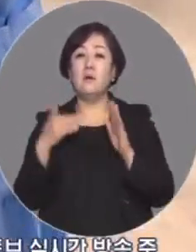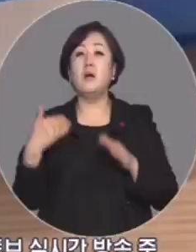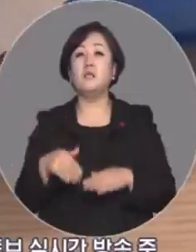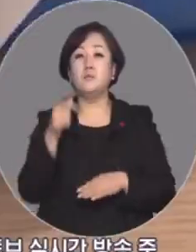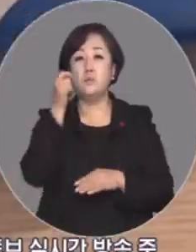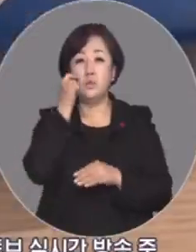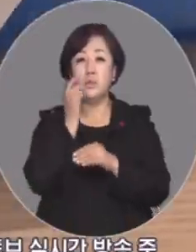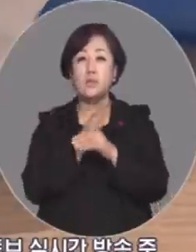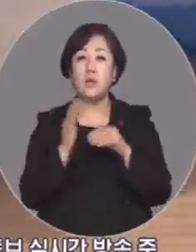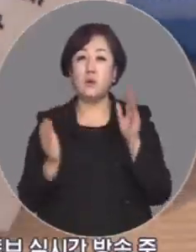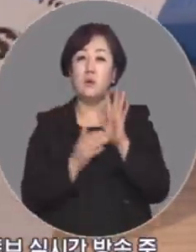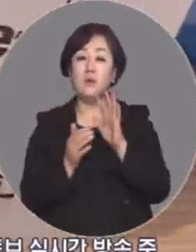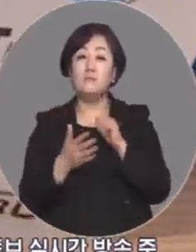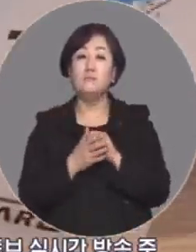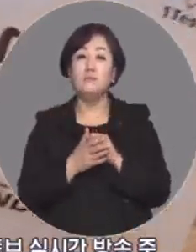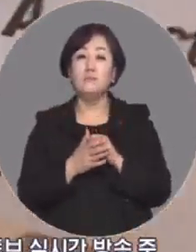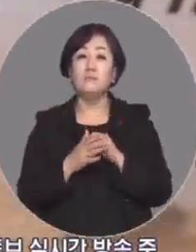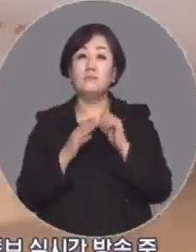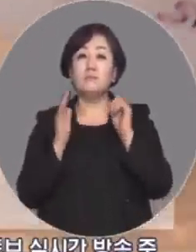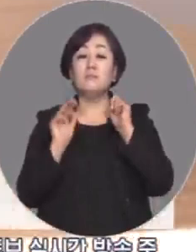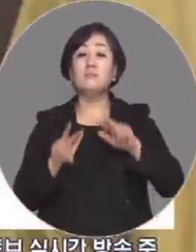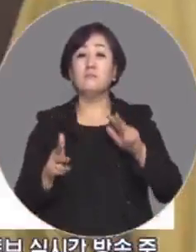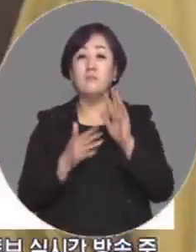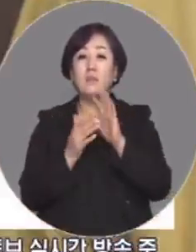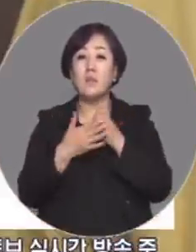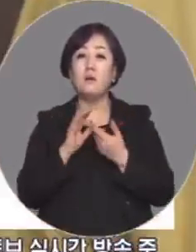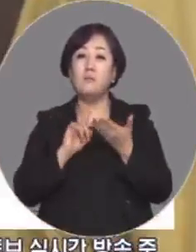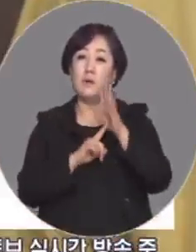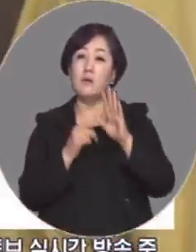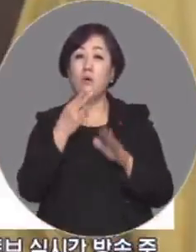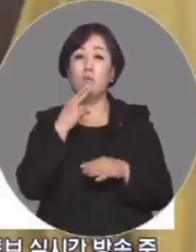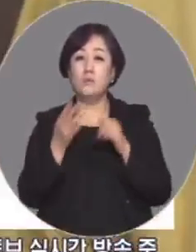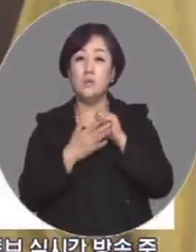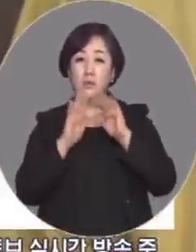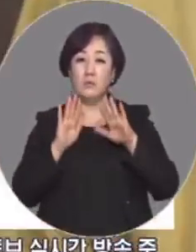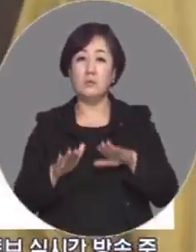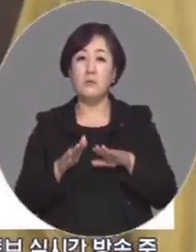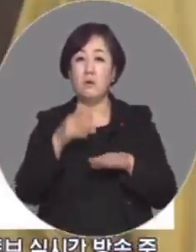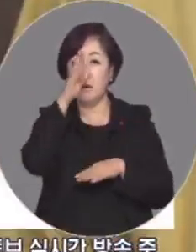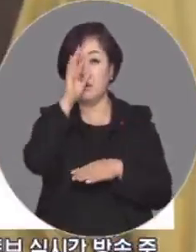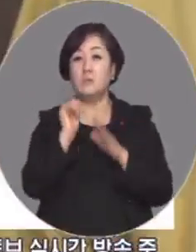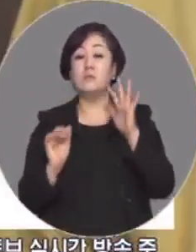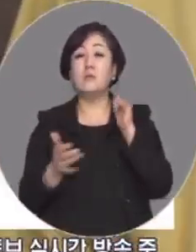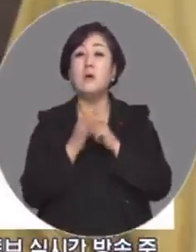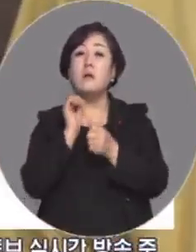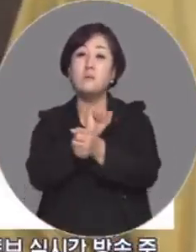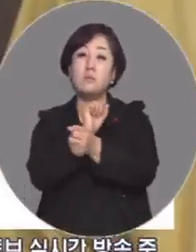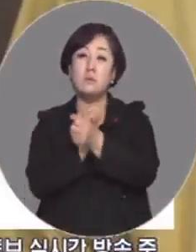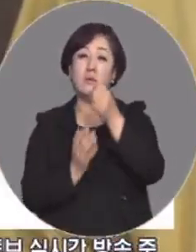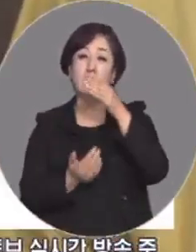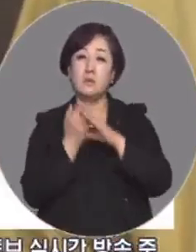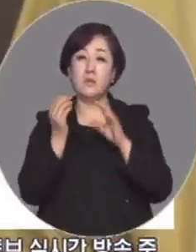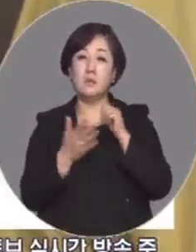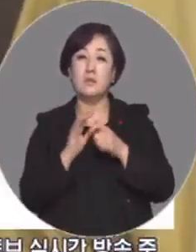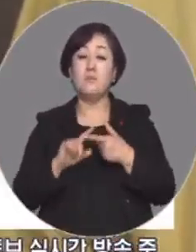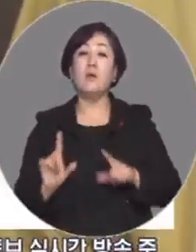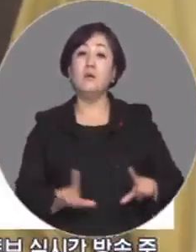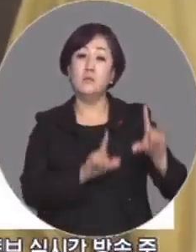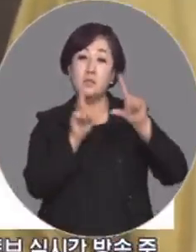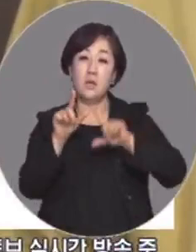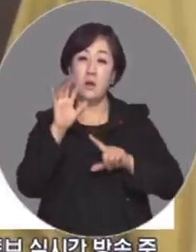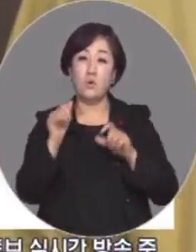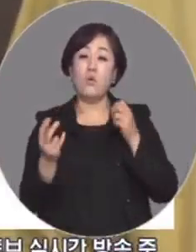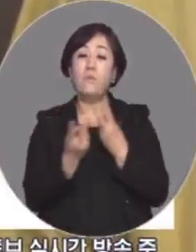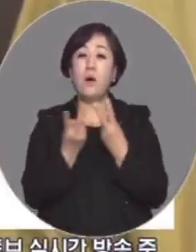밝혔습니다. 숨은 환자들이 있다면 지금 당장이라도 생활치료시설을 확보하든지